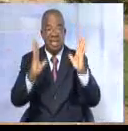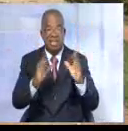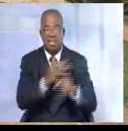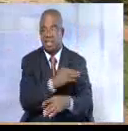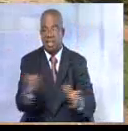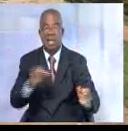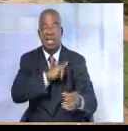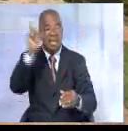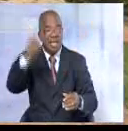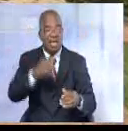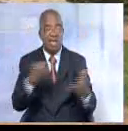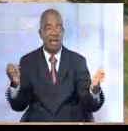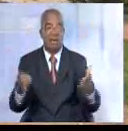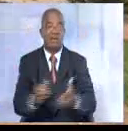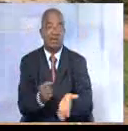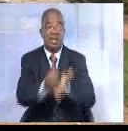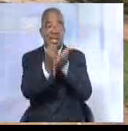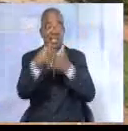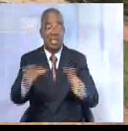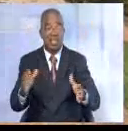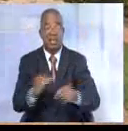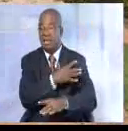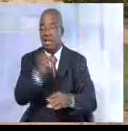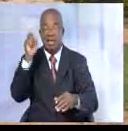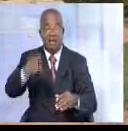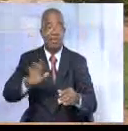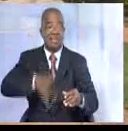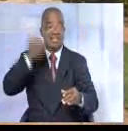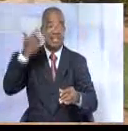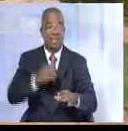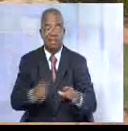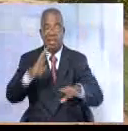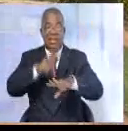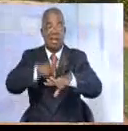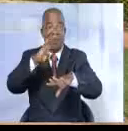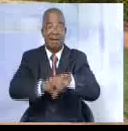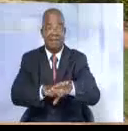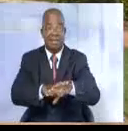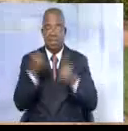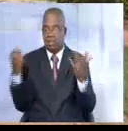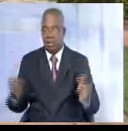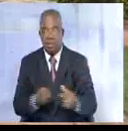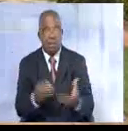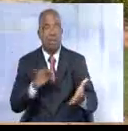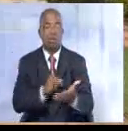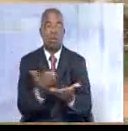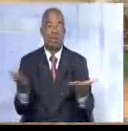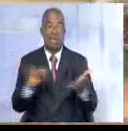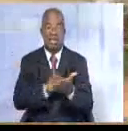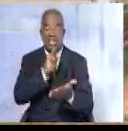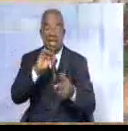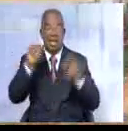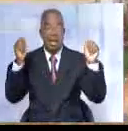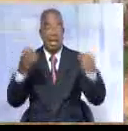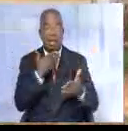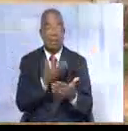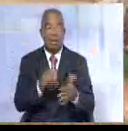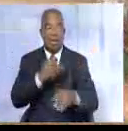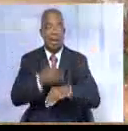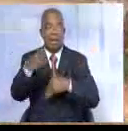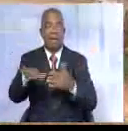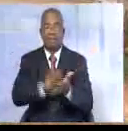nommé. Ce séminaire va nous apporter un plus au niveau de la sensibilisation, va nous apporter un pouvoir. Après cette